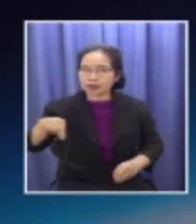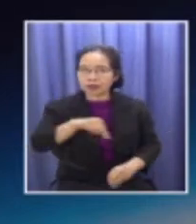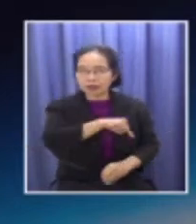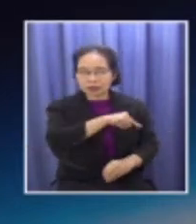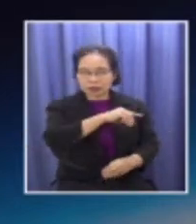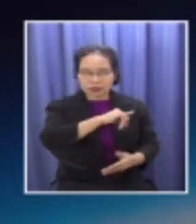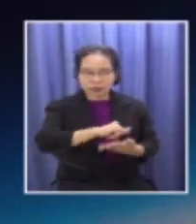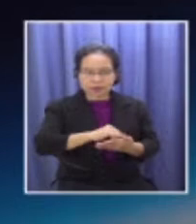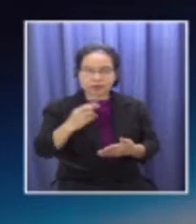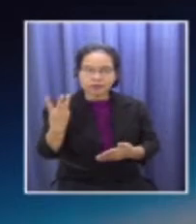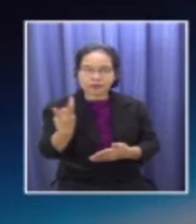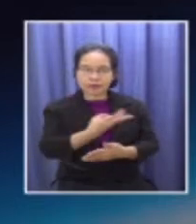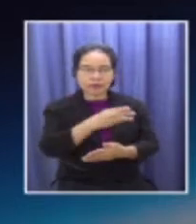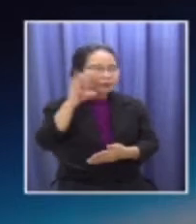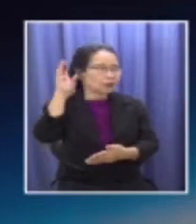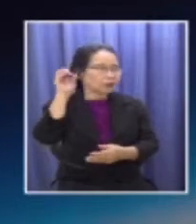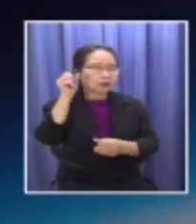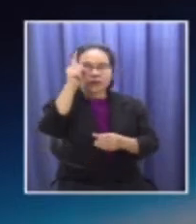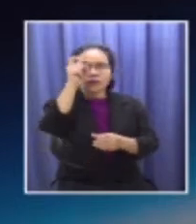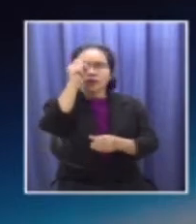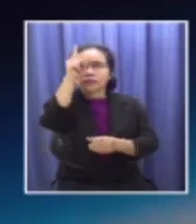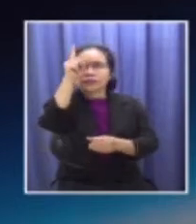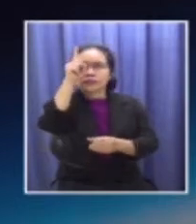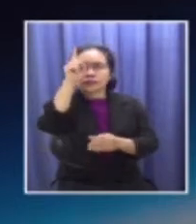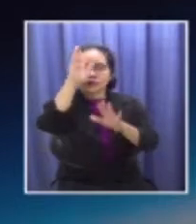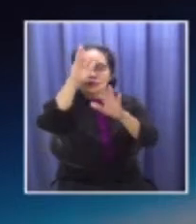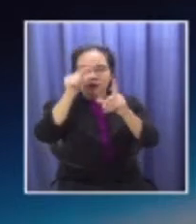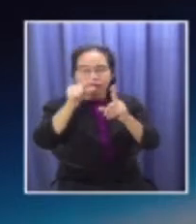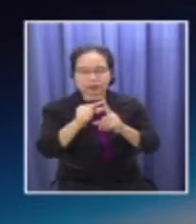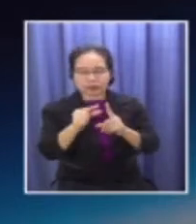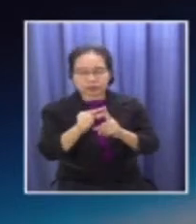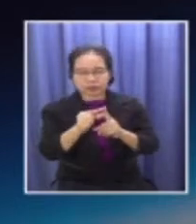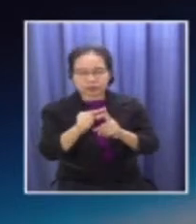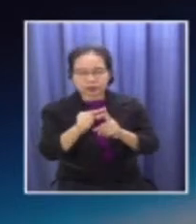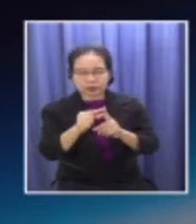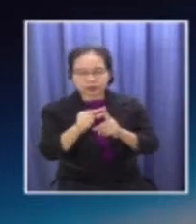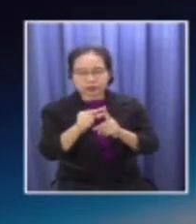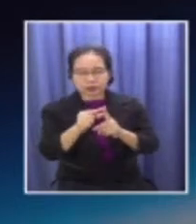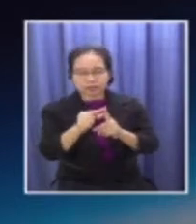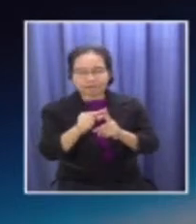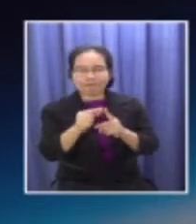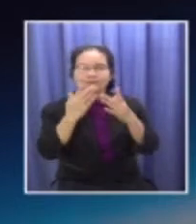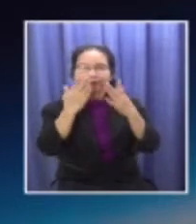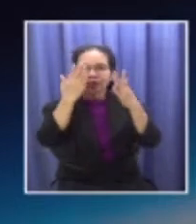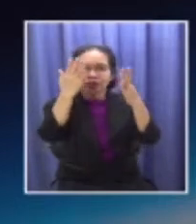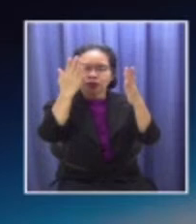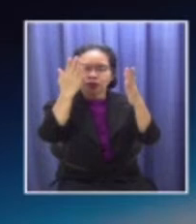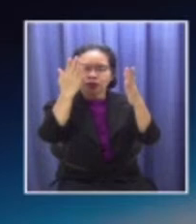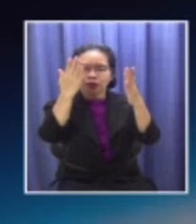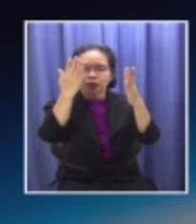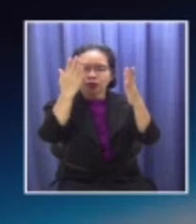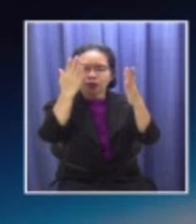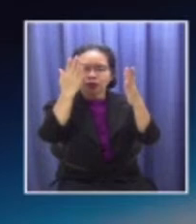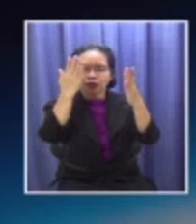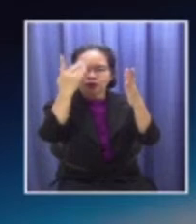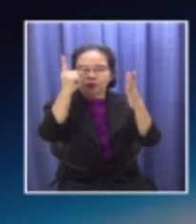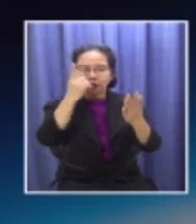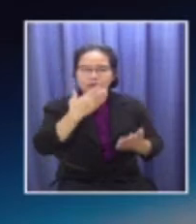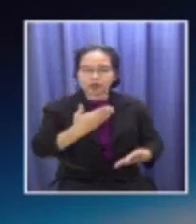Nyinaa wa kwenya pa biara wote tom yen sade be ya